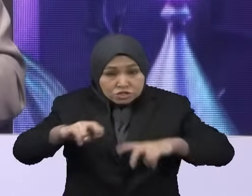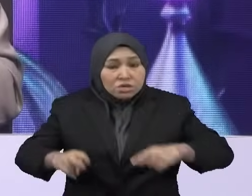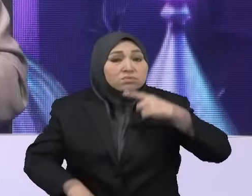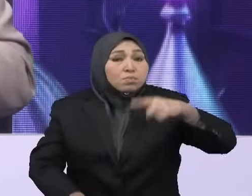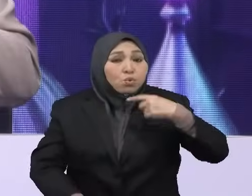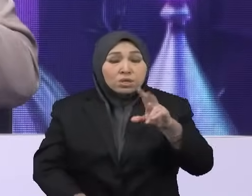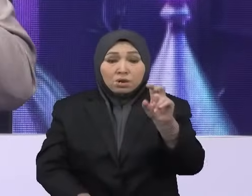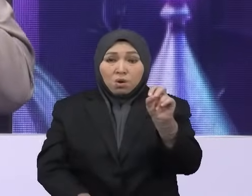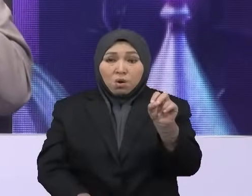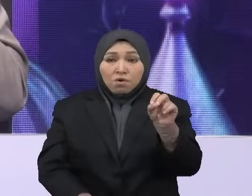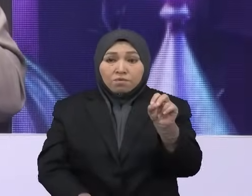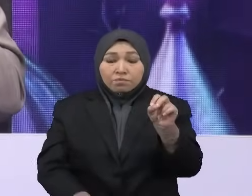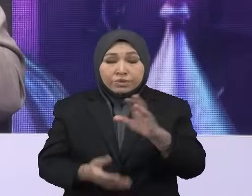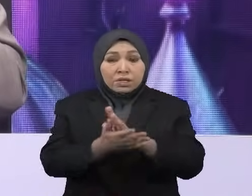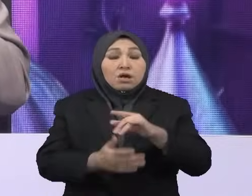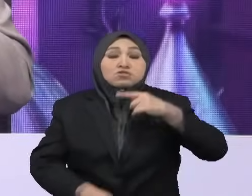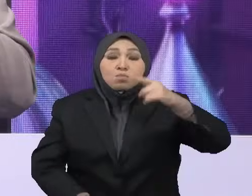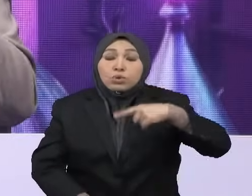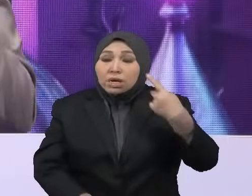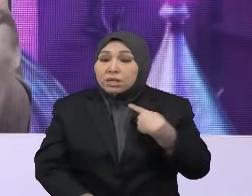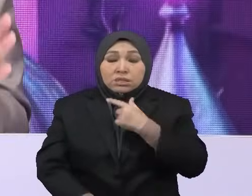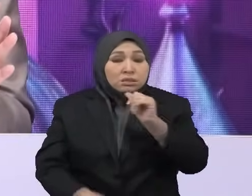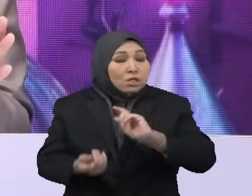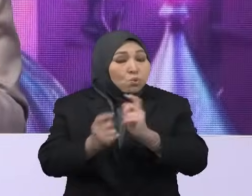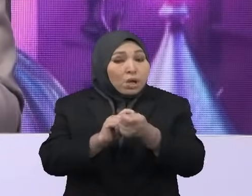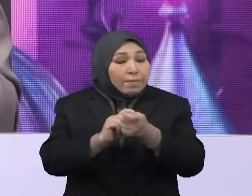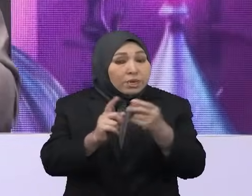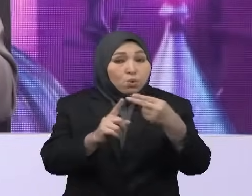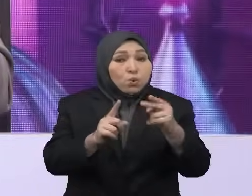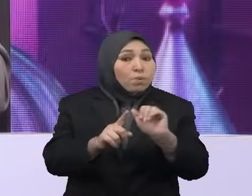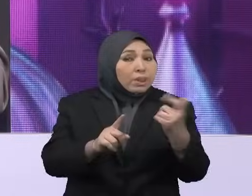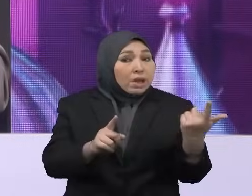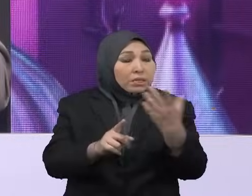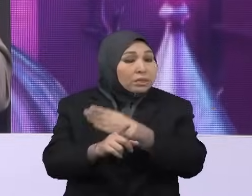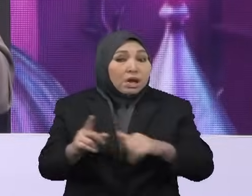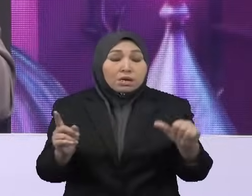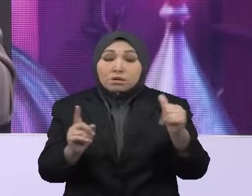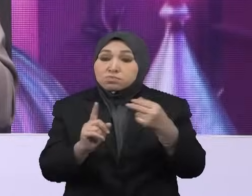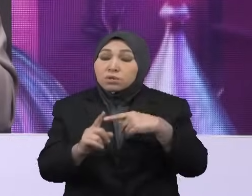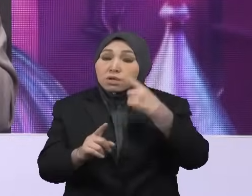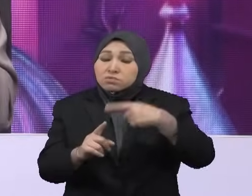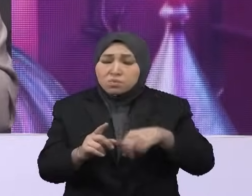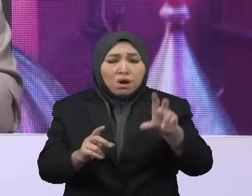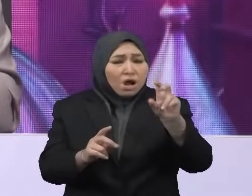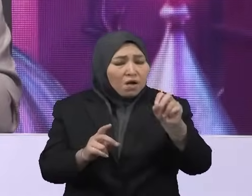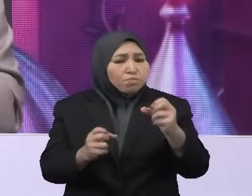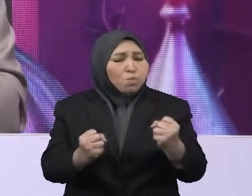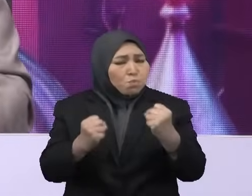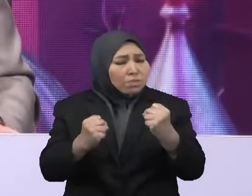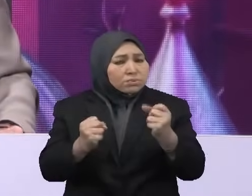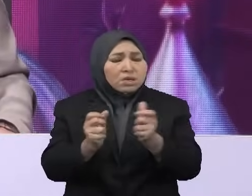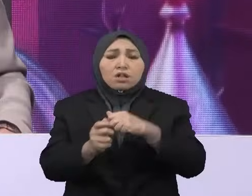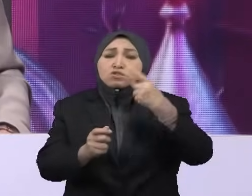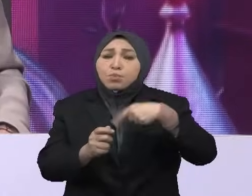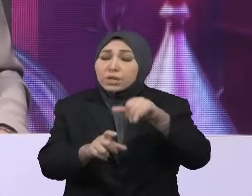sebutan qaf supaya sebutan kita tidak tertukar pada huruf yang lain, dan sebutan kita dah sebut qaf itu dimantapkan lagi dengan